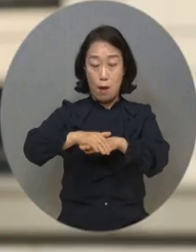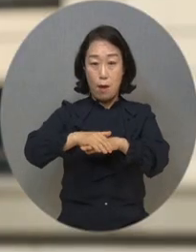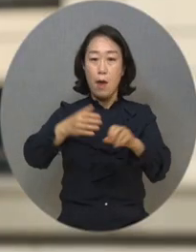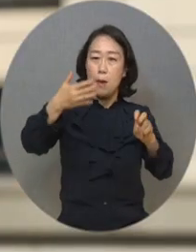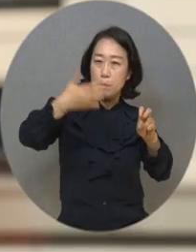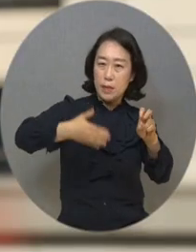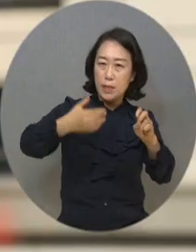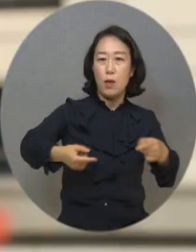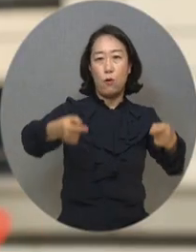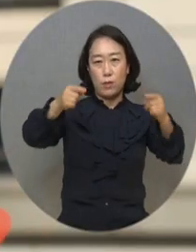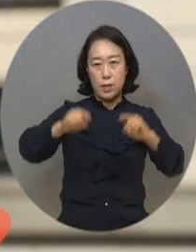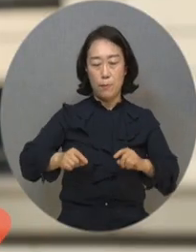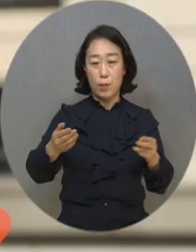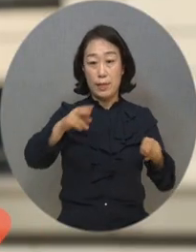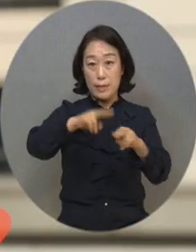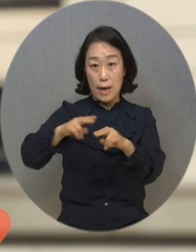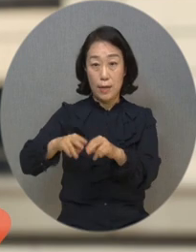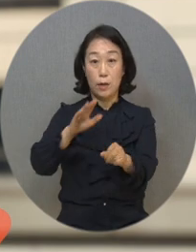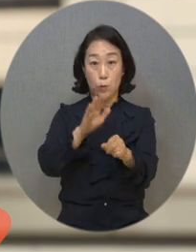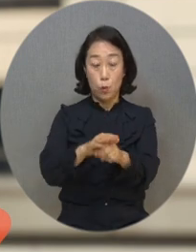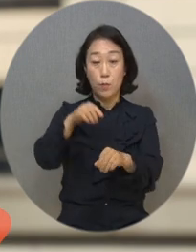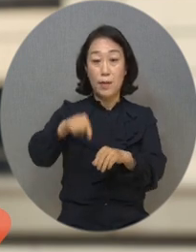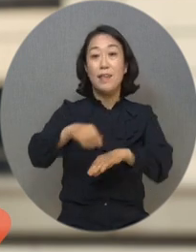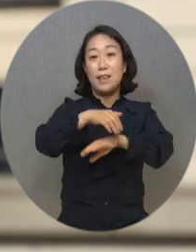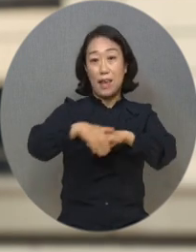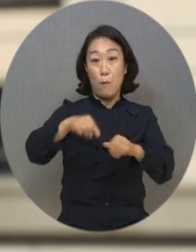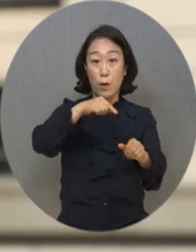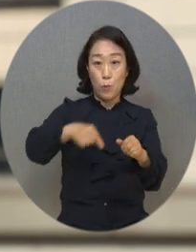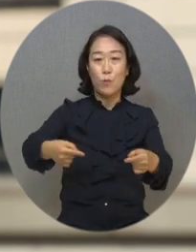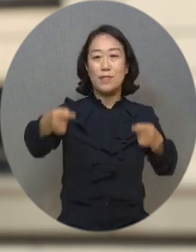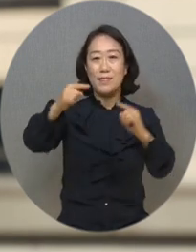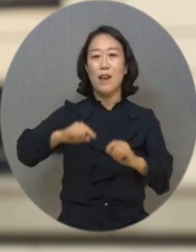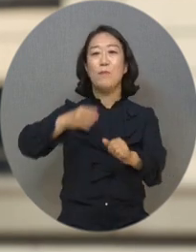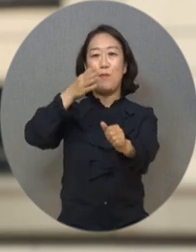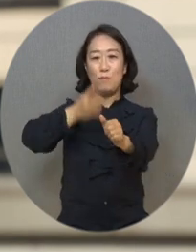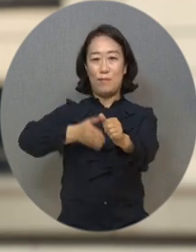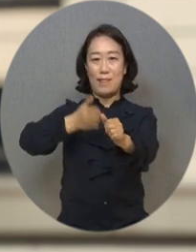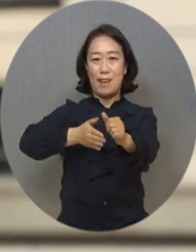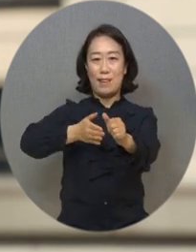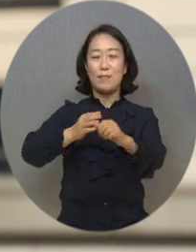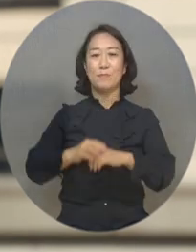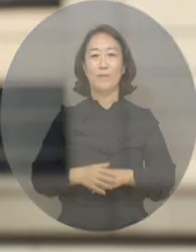미디어 참여 촉진과 취업의 새로운 방향을 제시하는 이번 교육에 많은 참여 바랍니다.